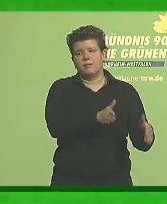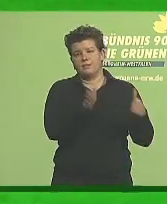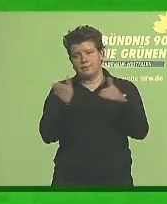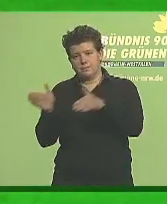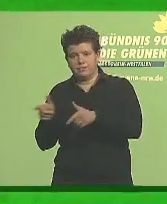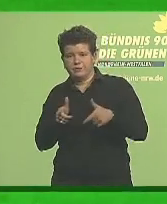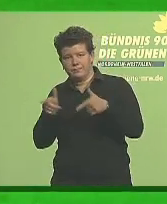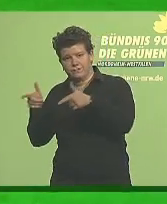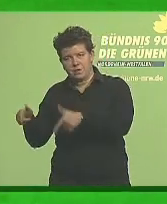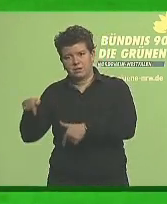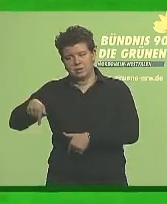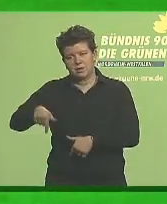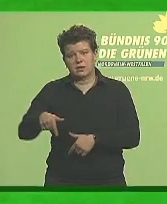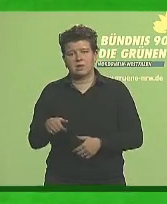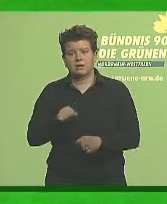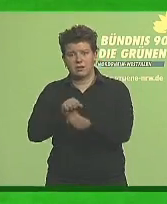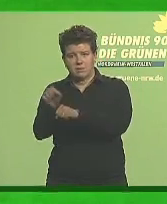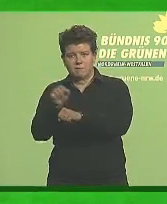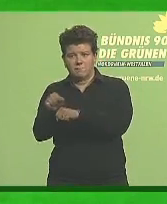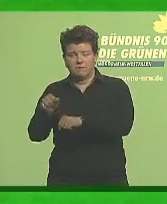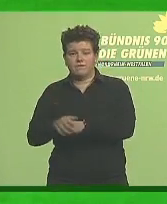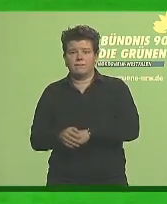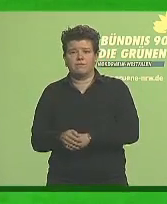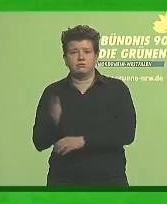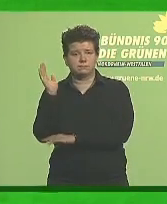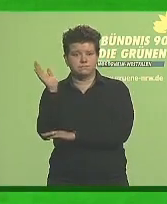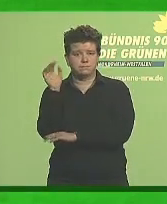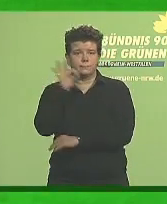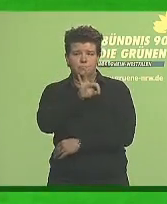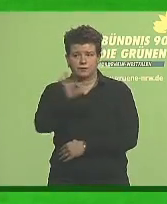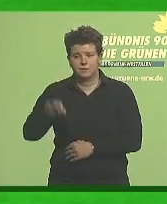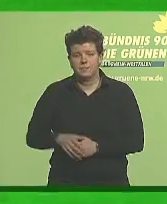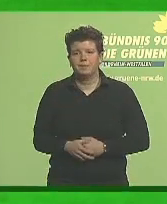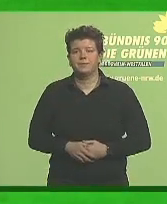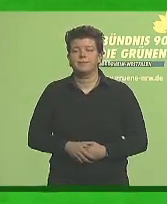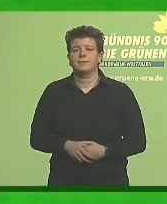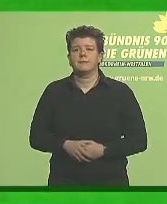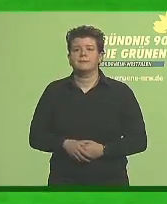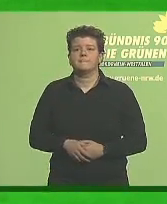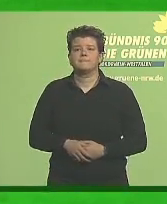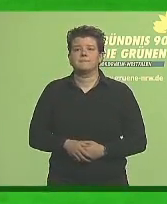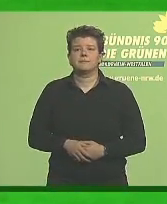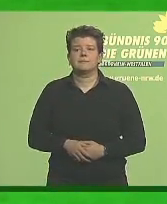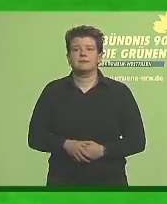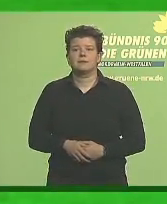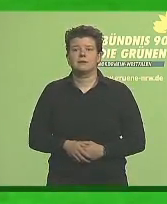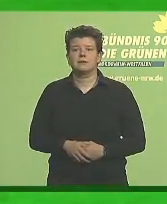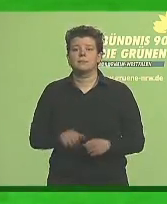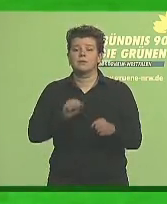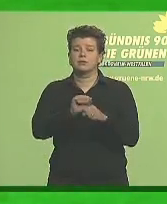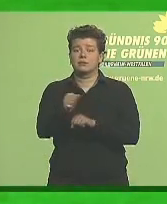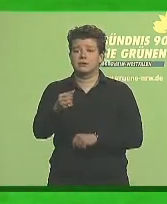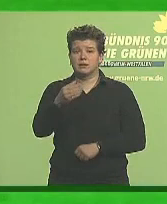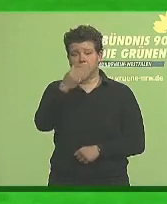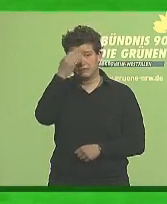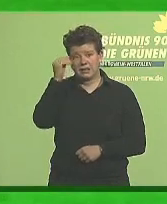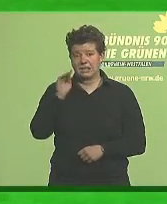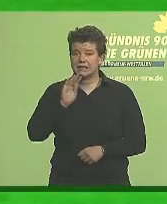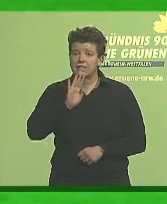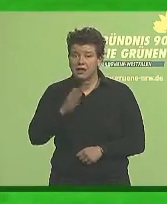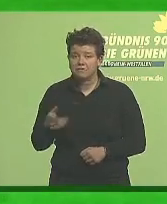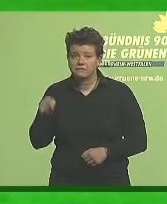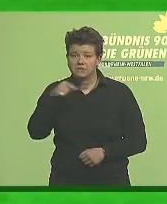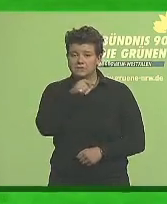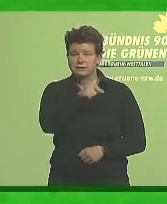Sachen Niedersachsen, Bundesgrüne und die Auseinandersetzung um Gorleben. Also das eine, was man